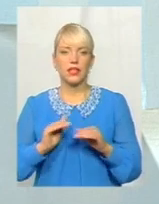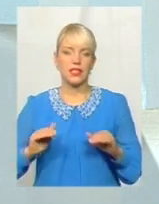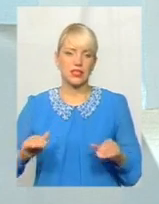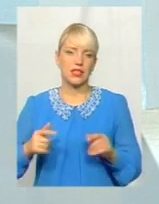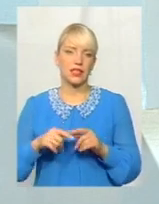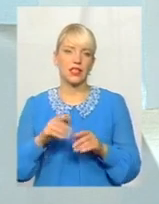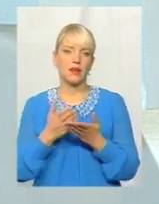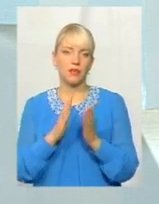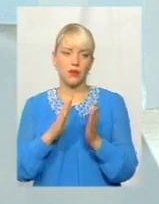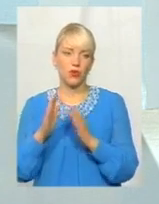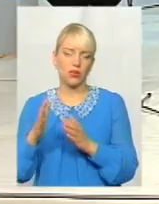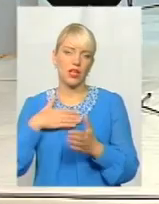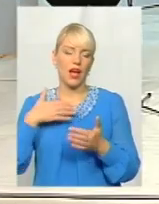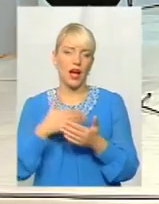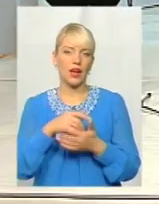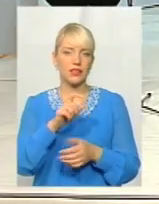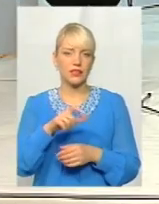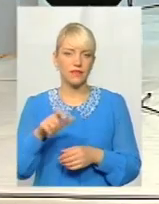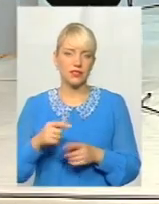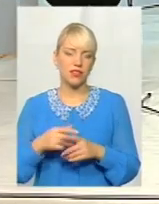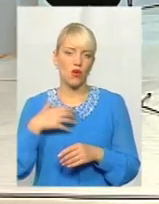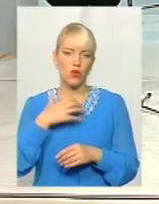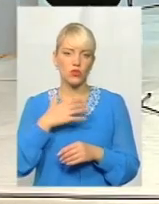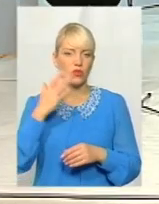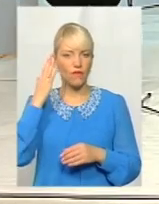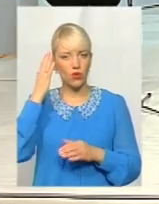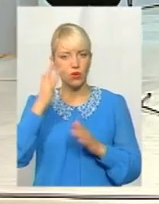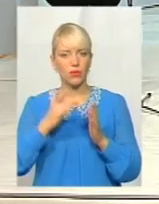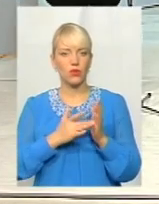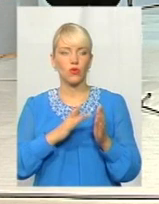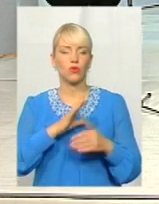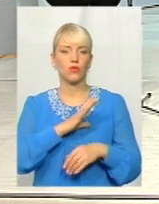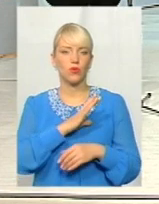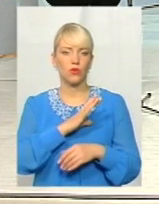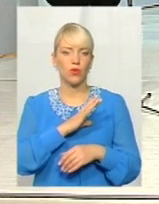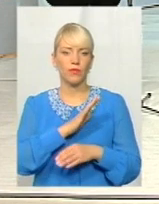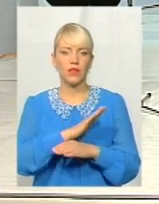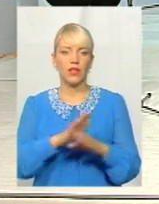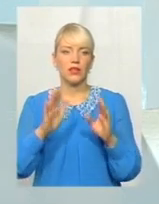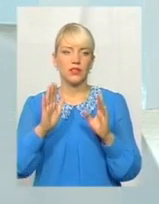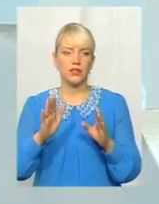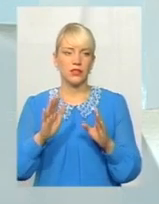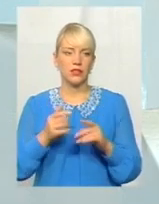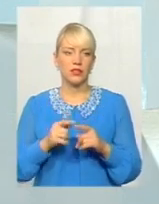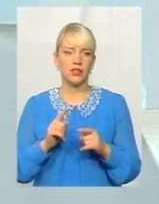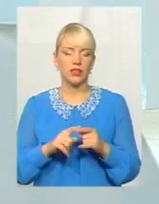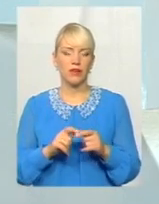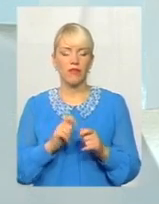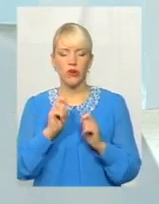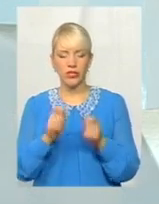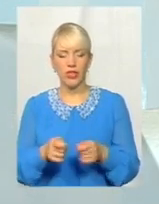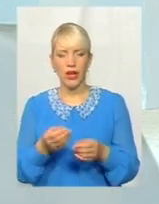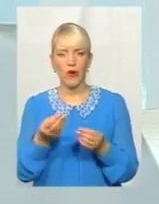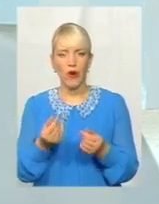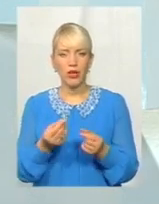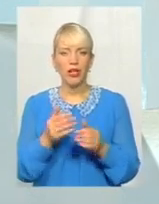звичайні українці-активісти. Основною метою це було не тільки там вручити кошти людям, а